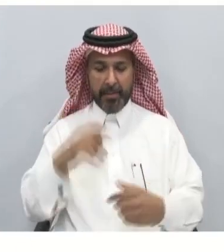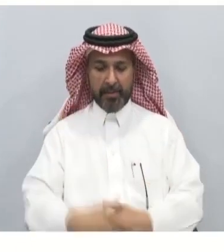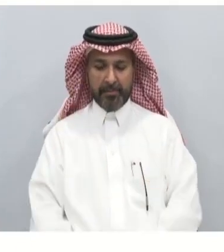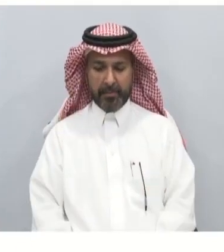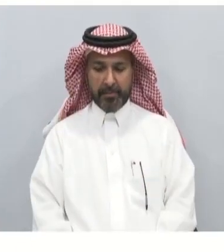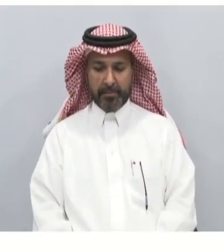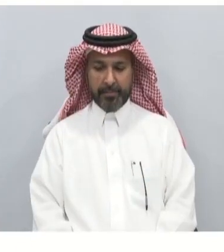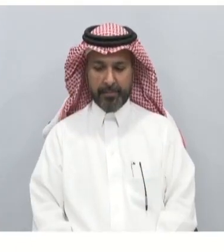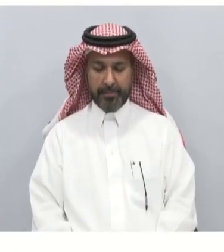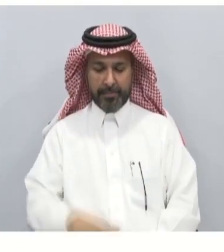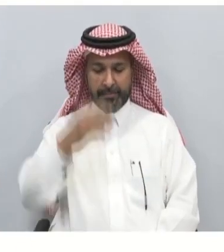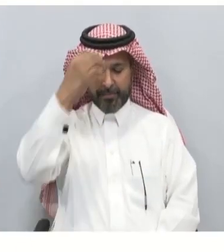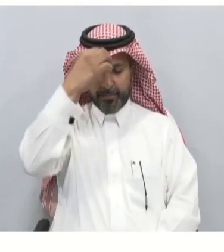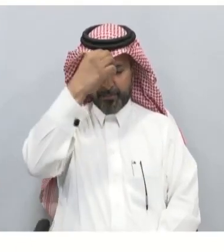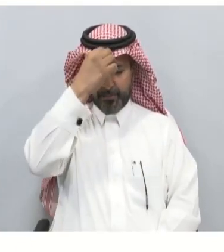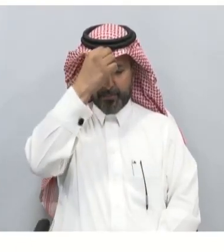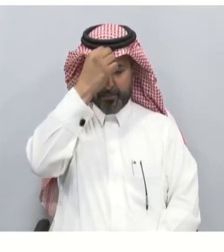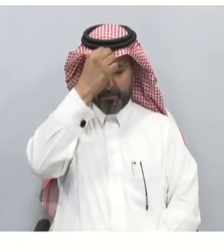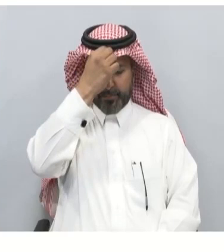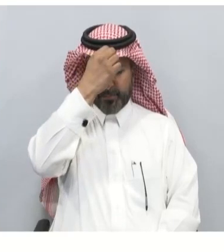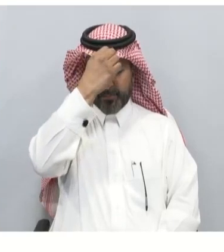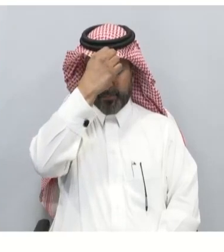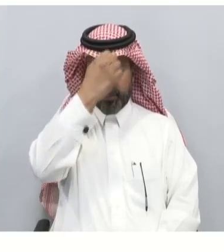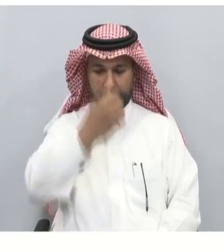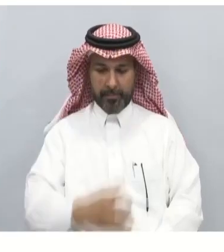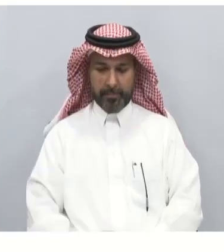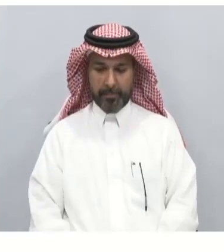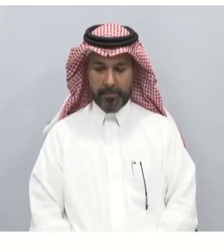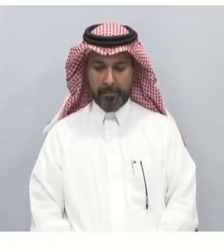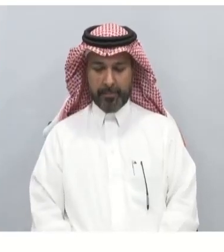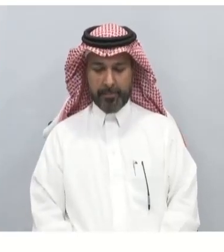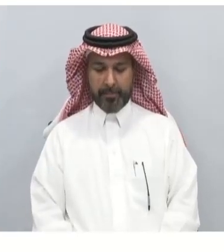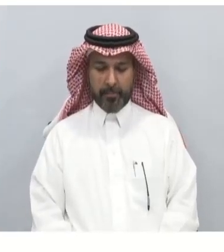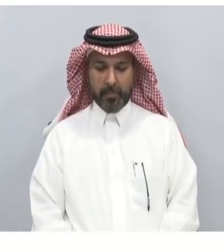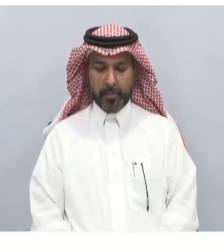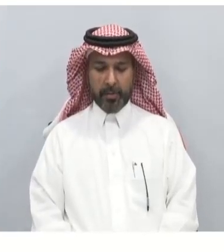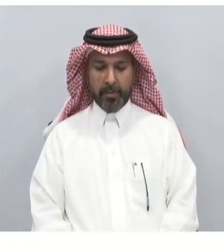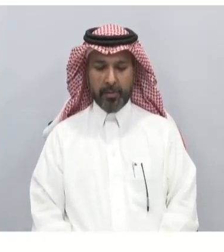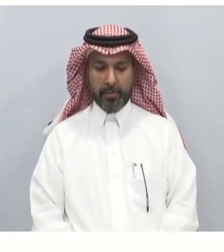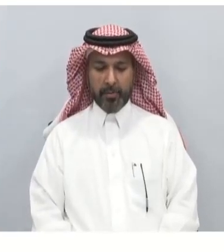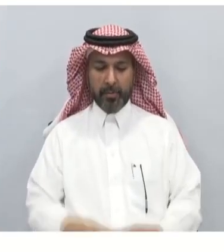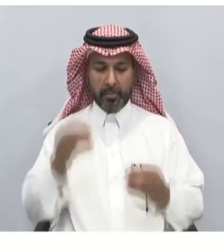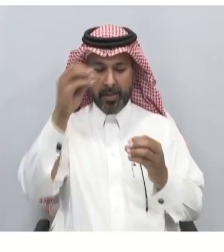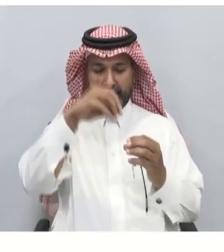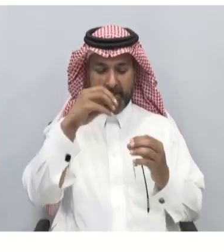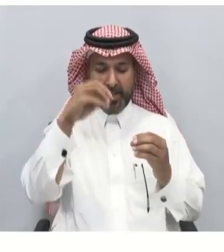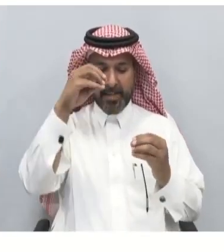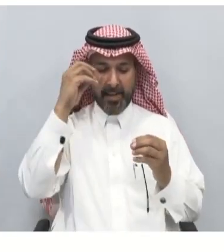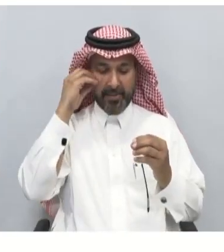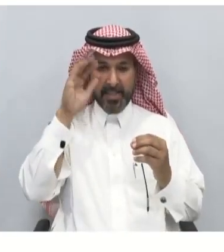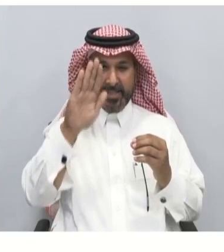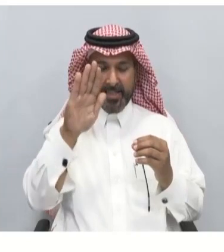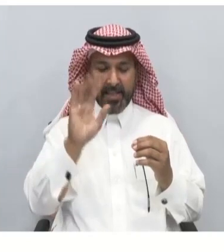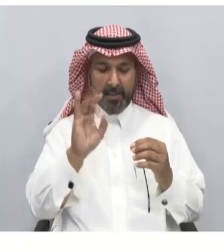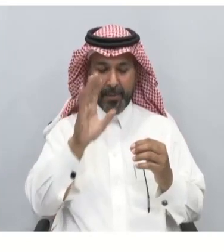قلنا مثلا سين عند 2، راح ندخل الاثنين في المدخلة سين، يعني نشيل سين نحط